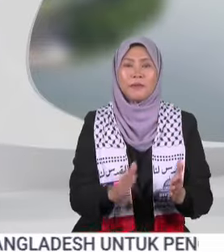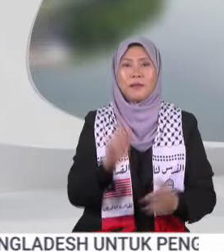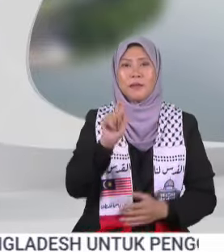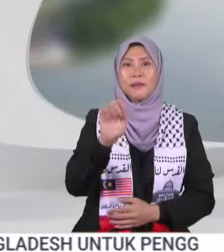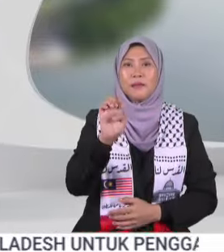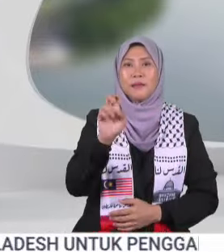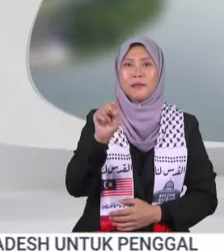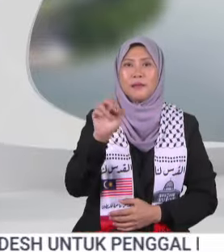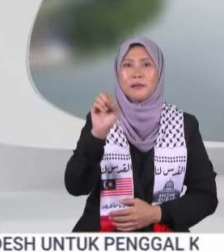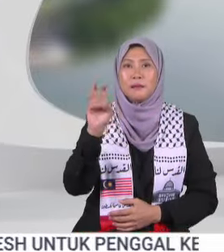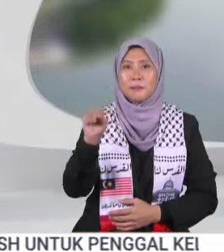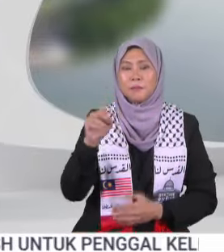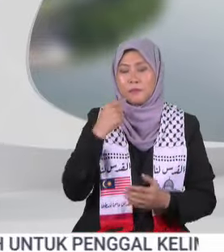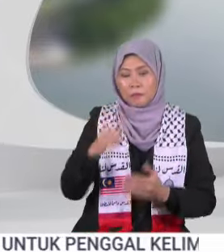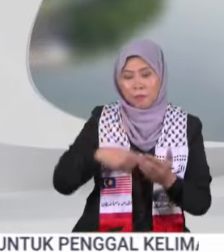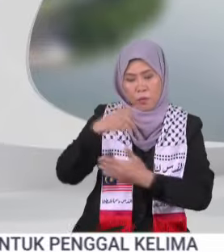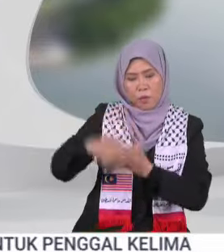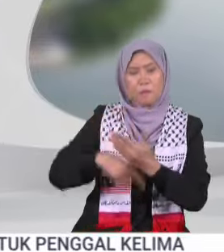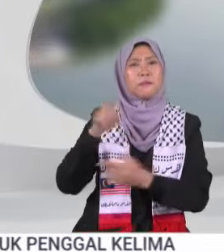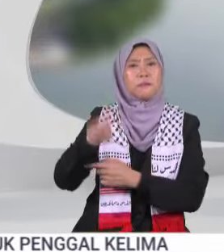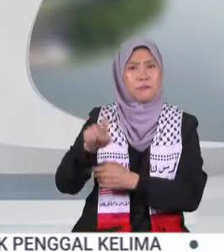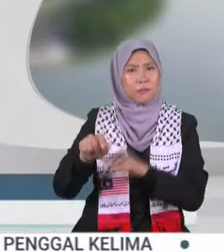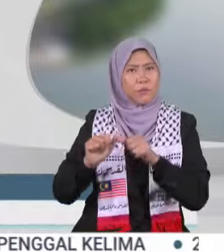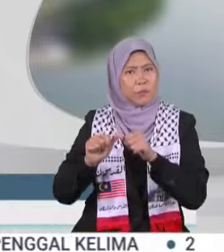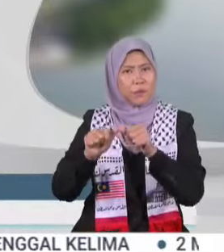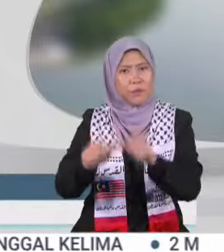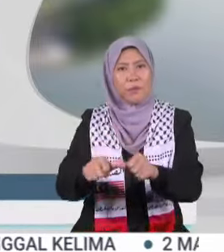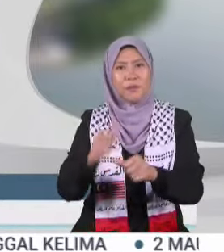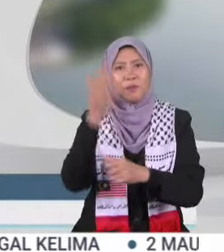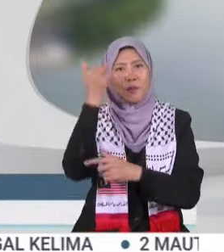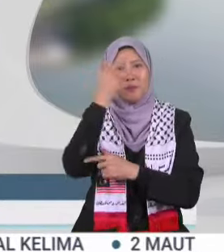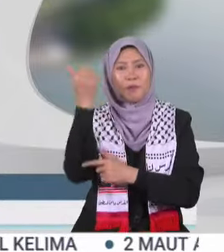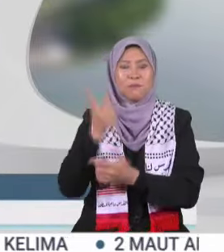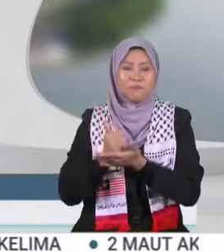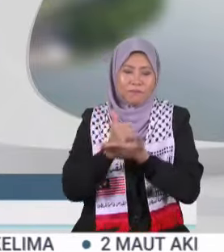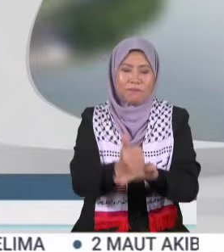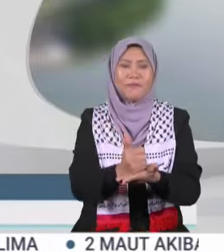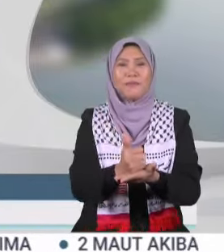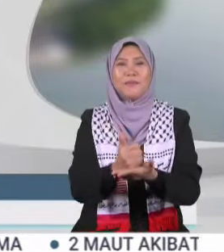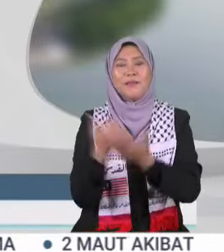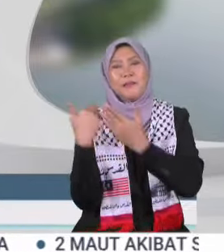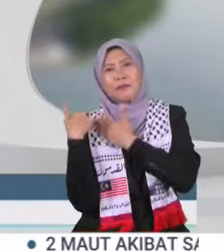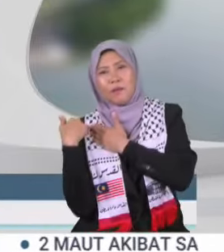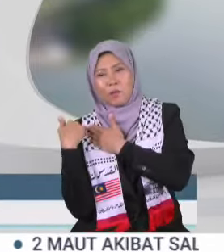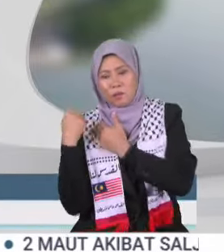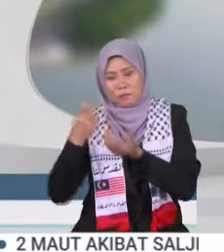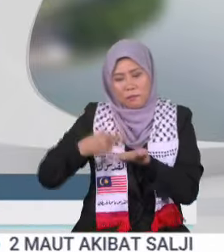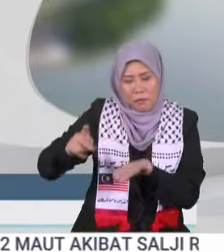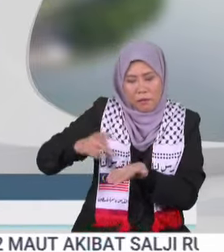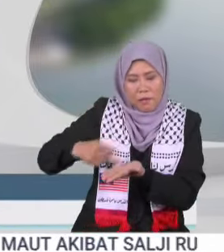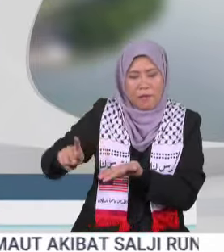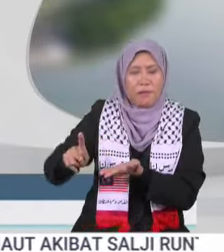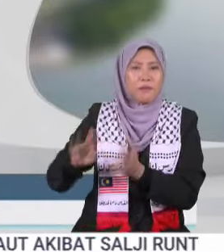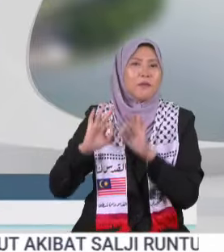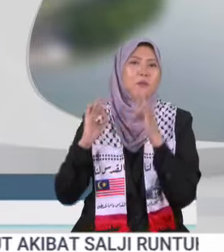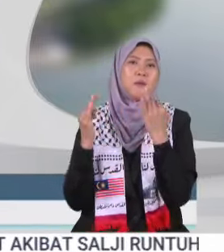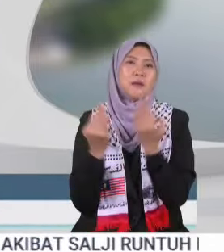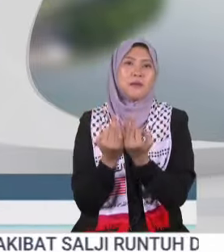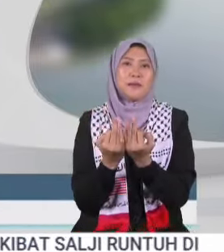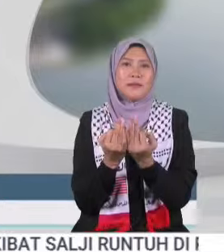menyifatkan program itu perlu diteruskan kerana membantu mengurangkan pelbagai bebanan kos perbelanjaan ketua isi